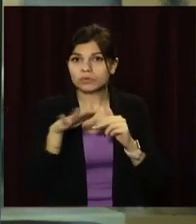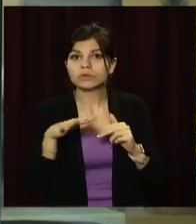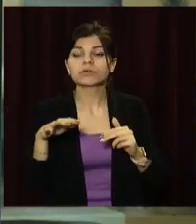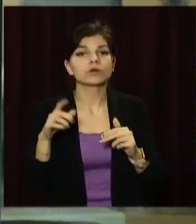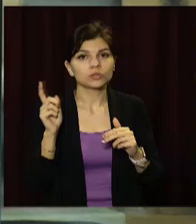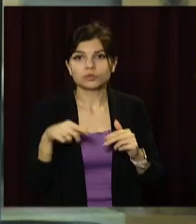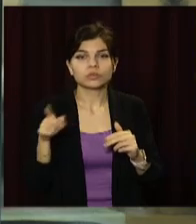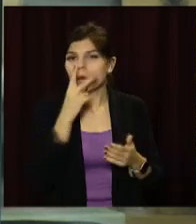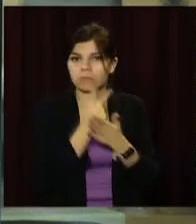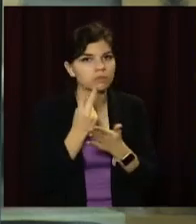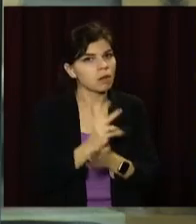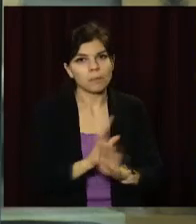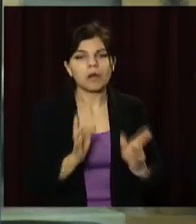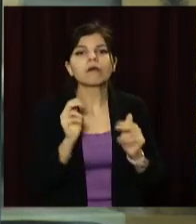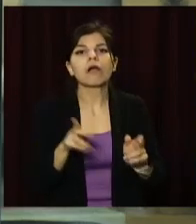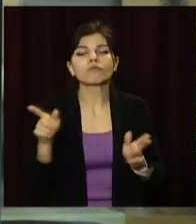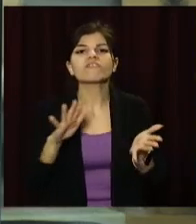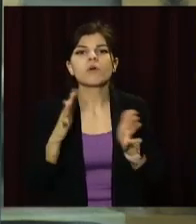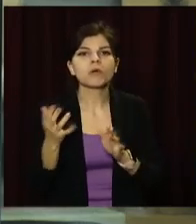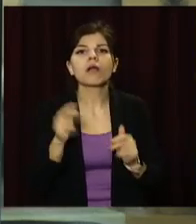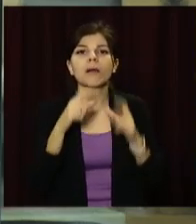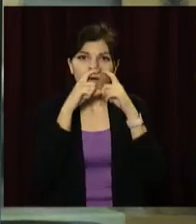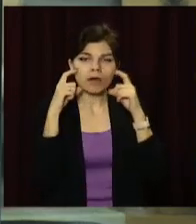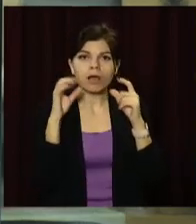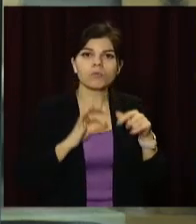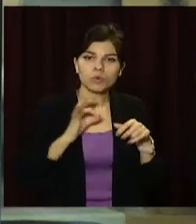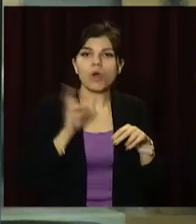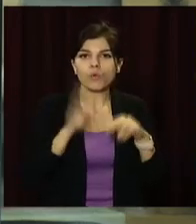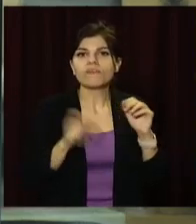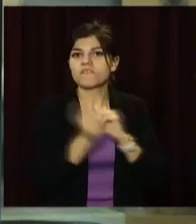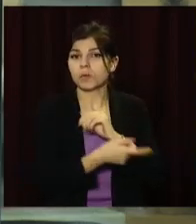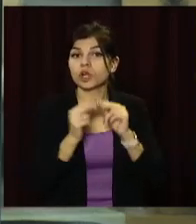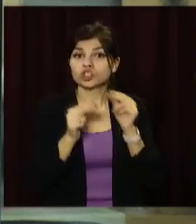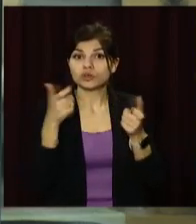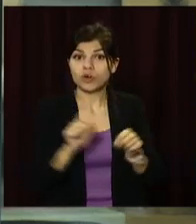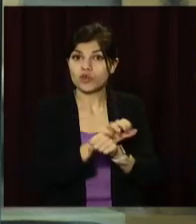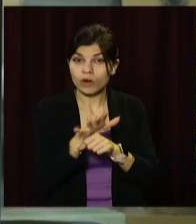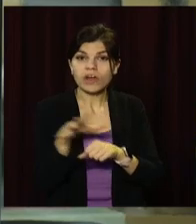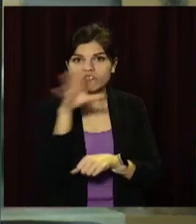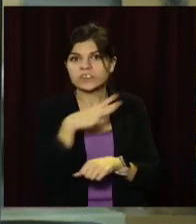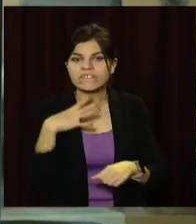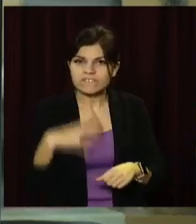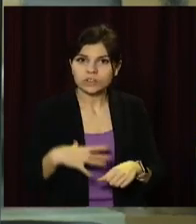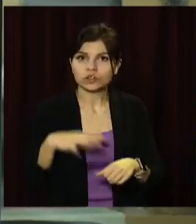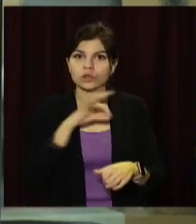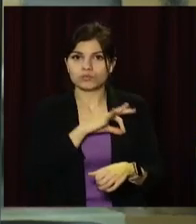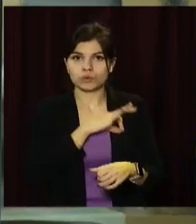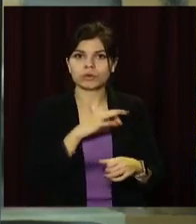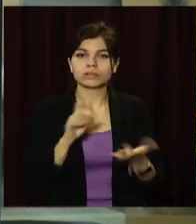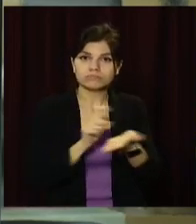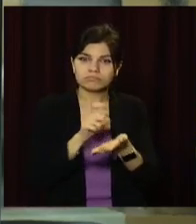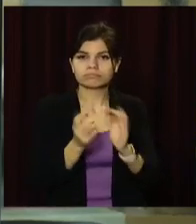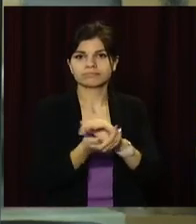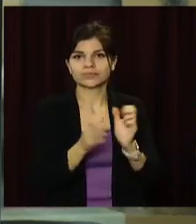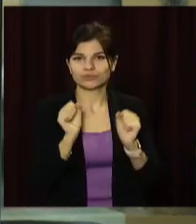них відбувається. Питання ж актуальне. Через пандемію коронавірусу всі змушені користуватися засобами індивідуального захисту. Тож як правильно